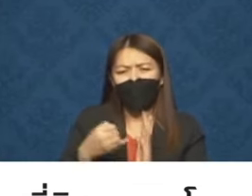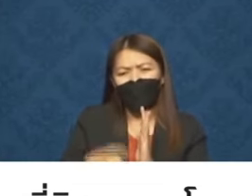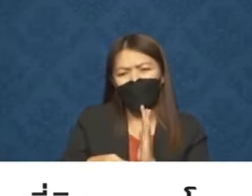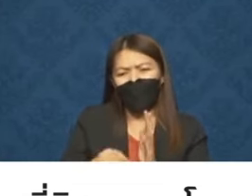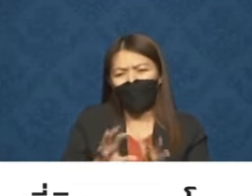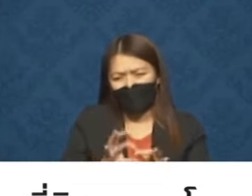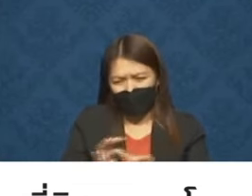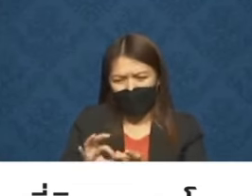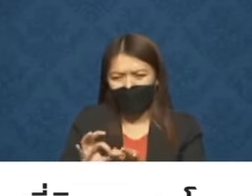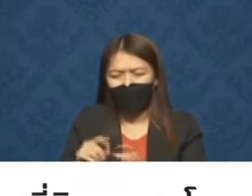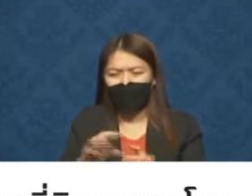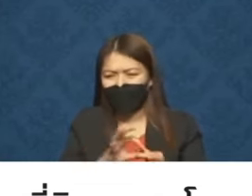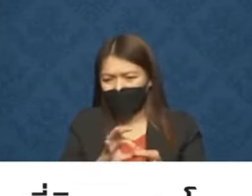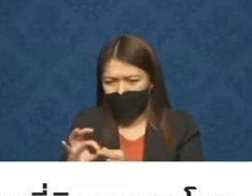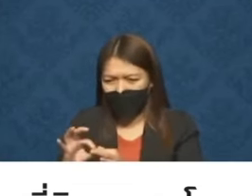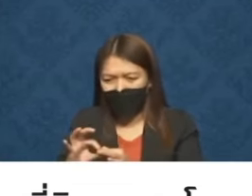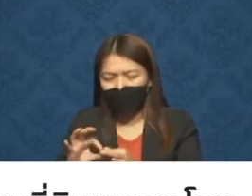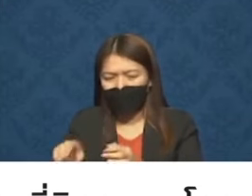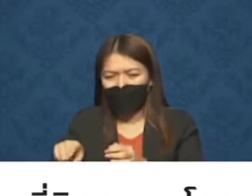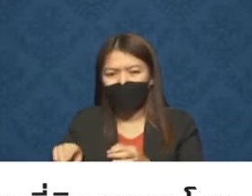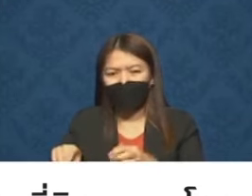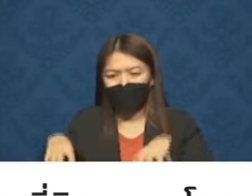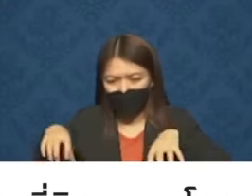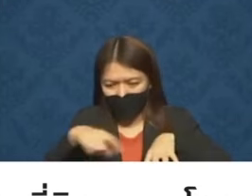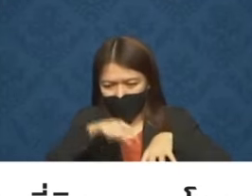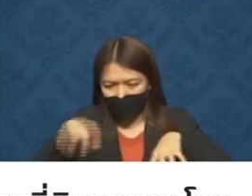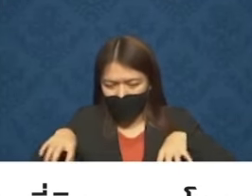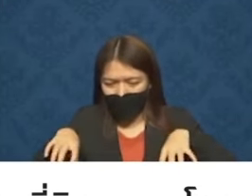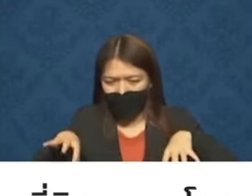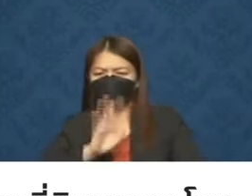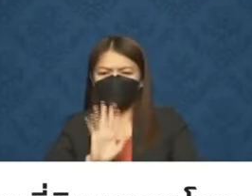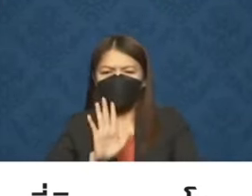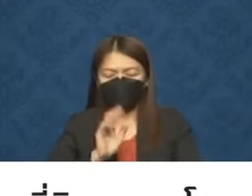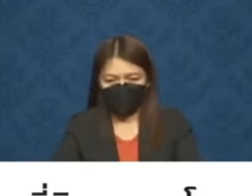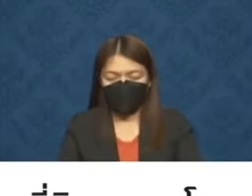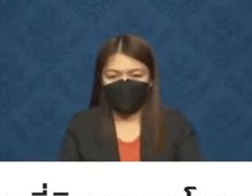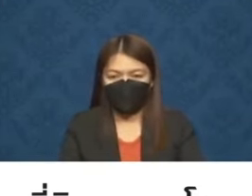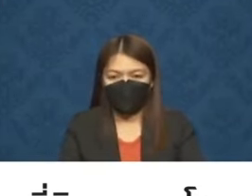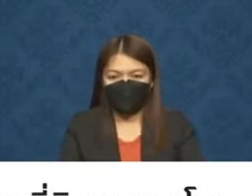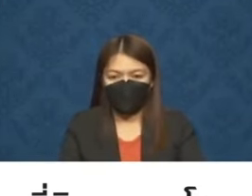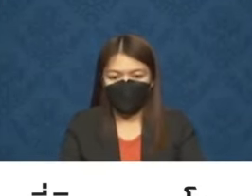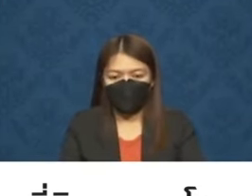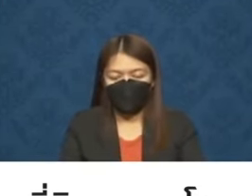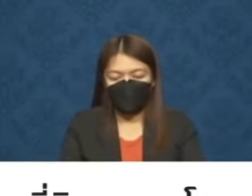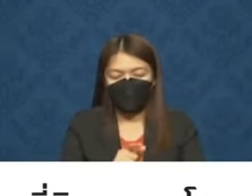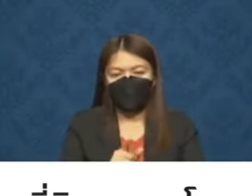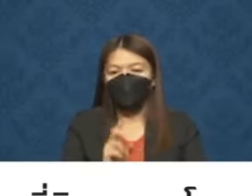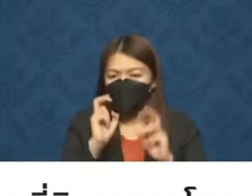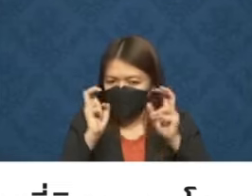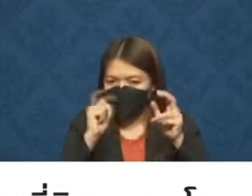พันเฉพาะคู่ความในคดีเท่านั้นมันไม่สามารถผูกพันกรมที่ดินเพราะฉะนั้นประเด็นตรงนี้จึงเป็นประเด็นสำคั